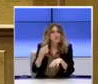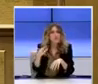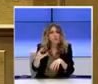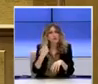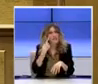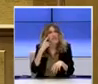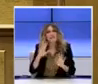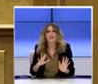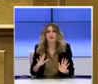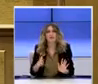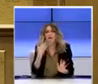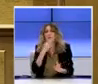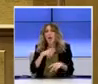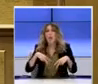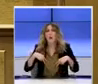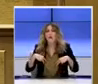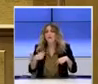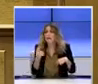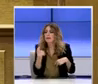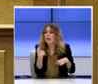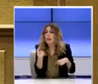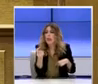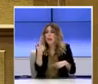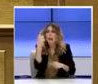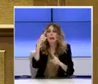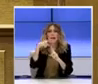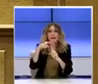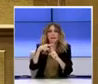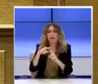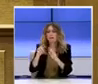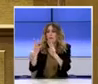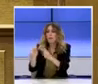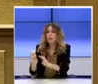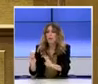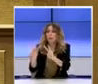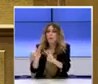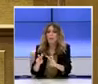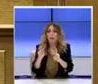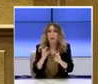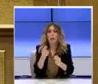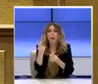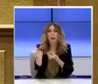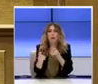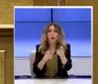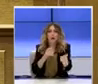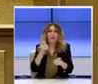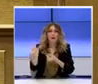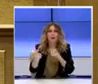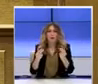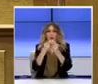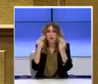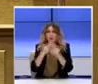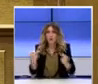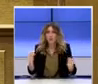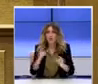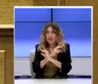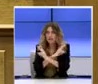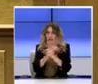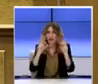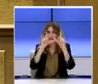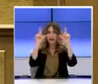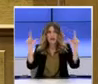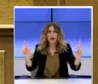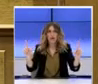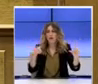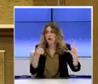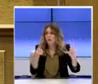με λίγα τεστ και μη στοχευμένα τεστ δεν έχεις την πλήρη διάσταση των κρουσμάτων. Άρα